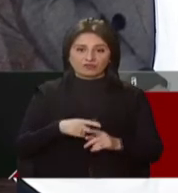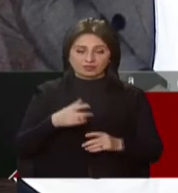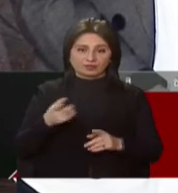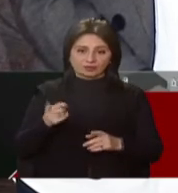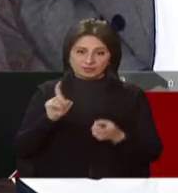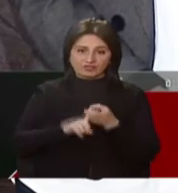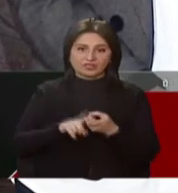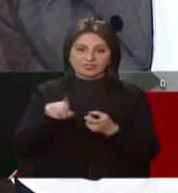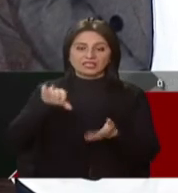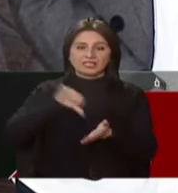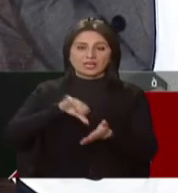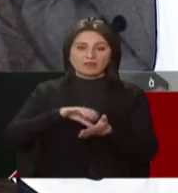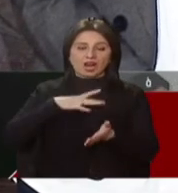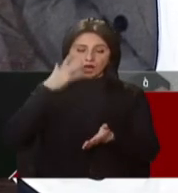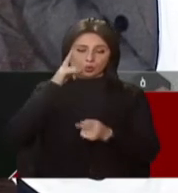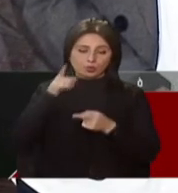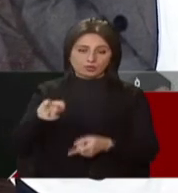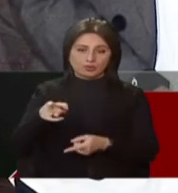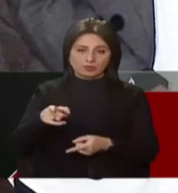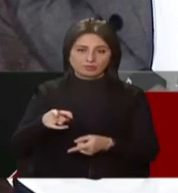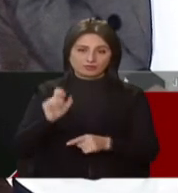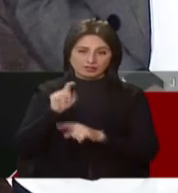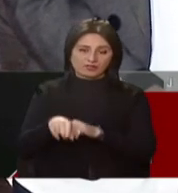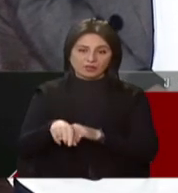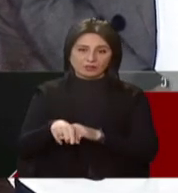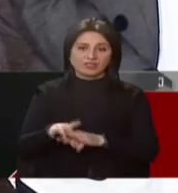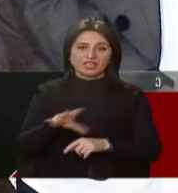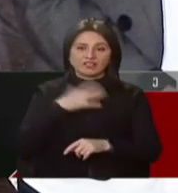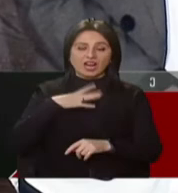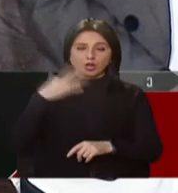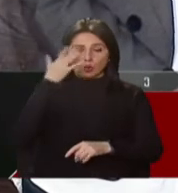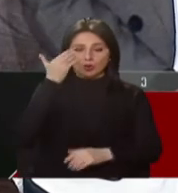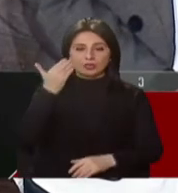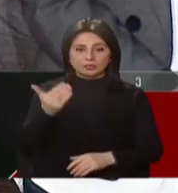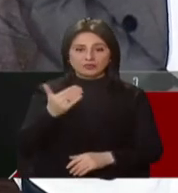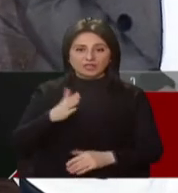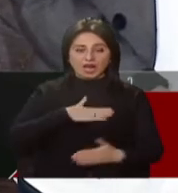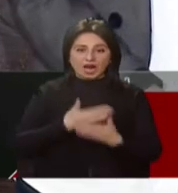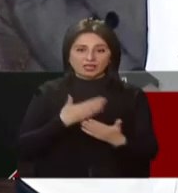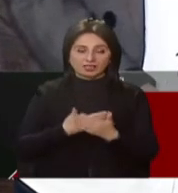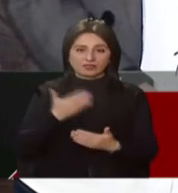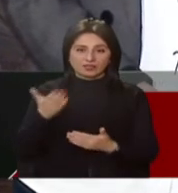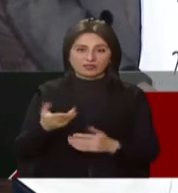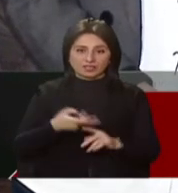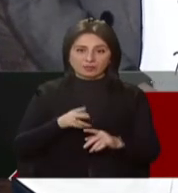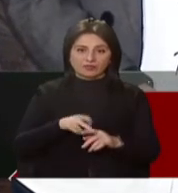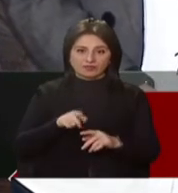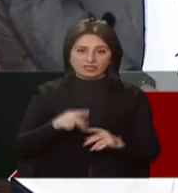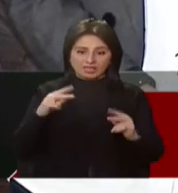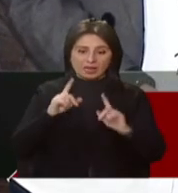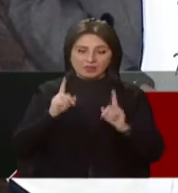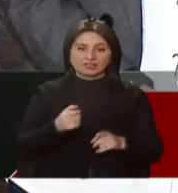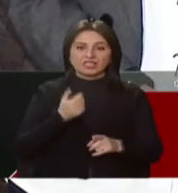მიკებძოებული, წარმოადგენდნენ ქართულ ოცნებას, იყვნენ ქართული ოცნების აქტივისტები და ამის